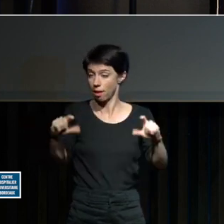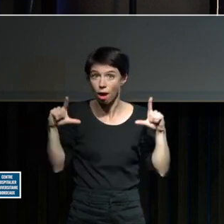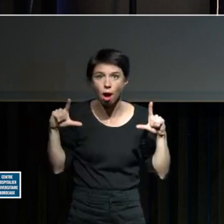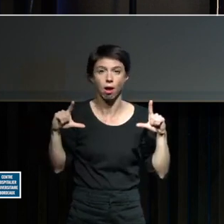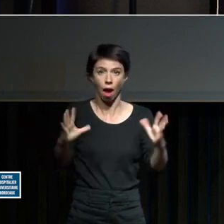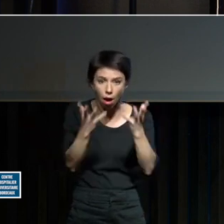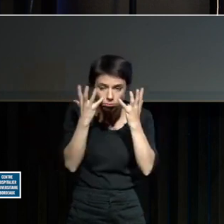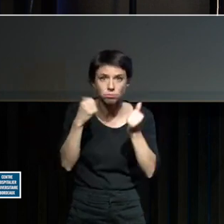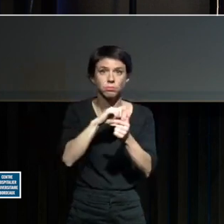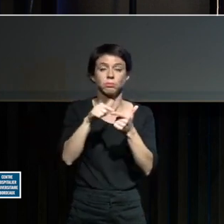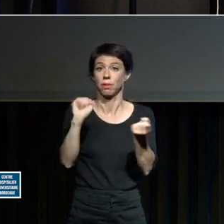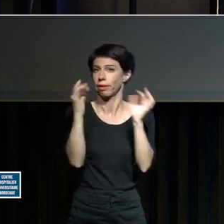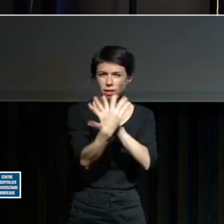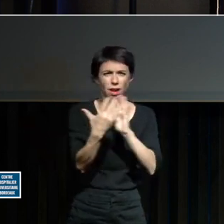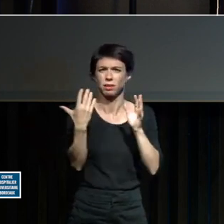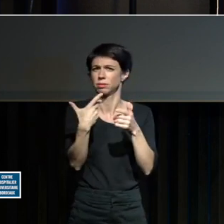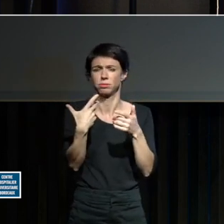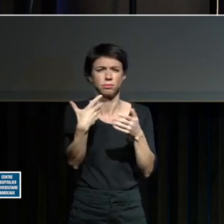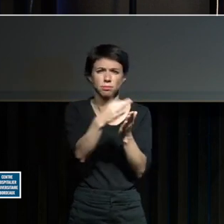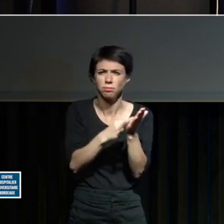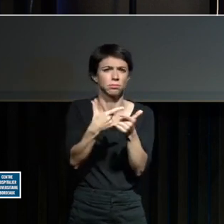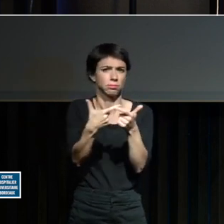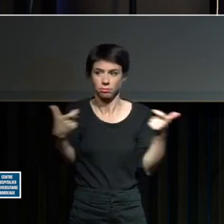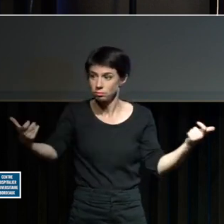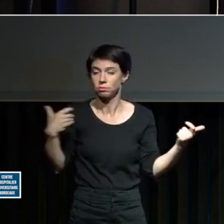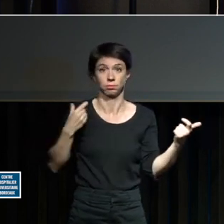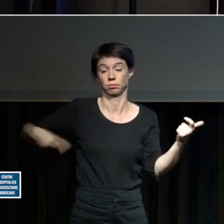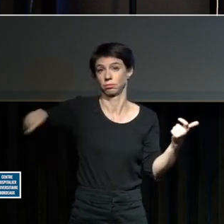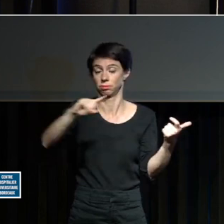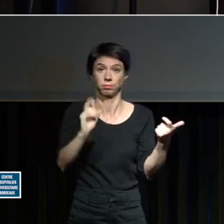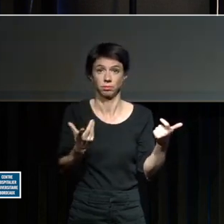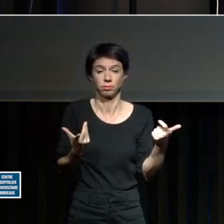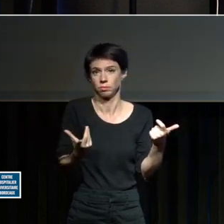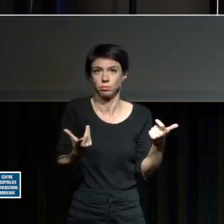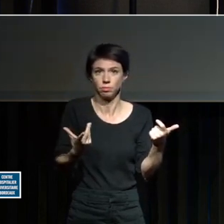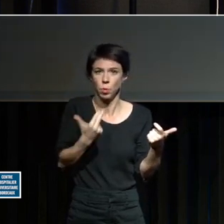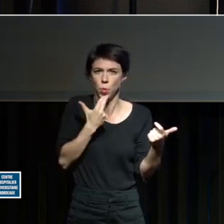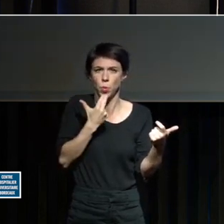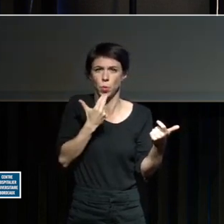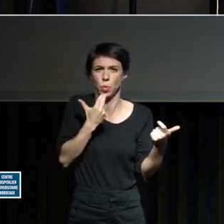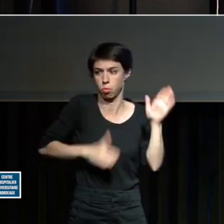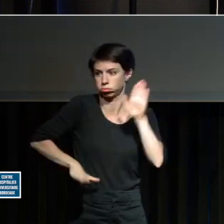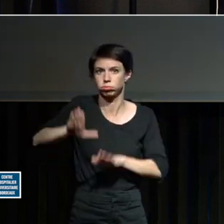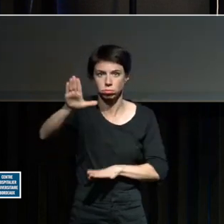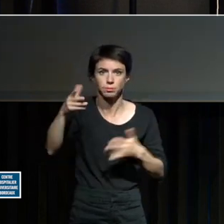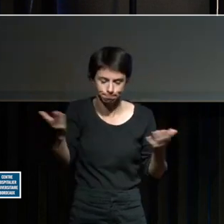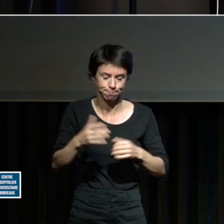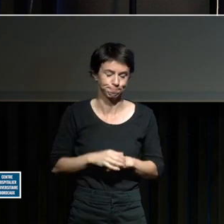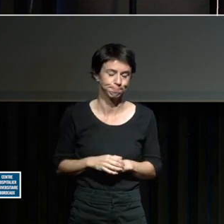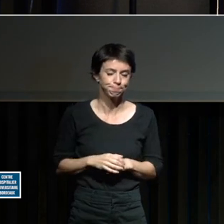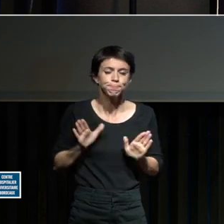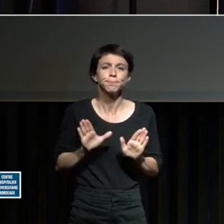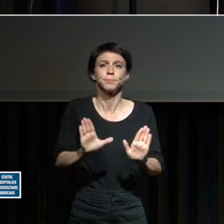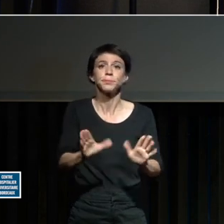et des outils numériques, finalement, dans leur ensemble. Alors, pour s'intéresser à la question de l'addiction aux écrans, tout d'abord, il